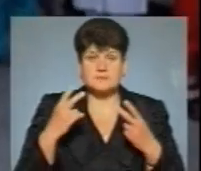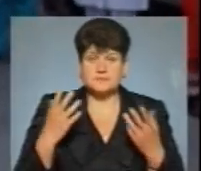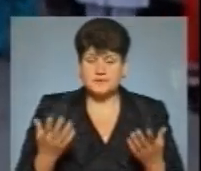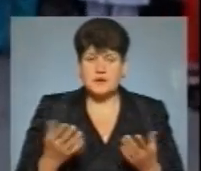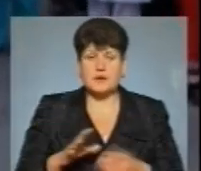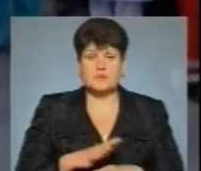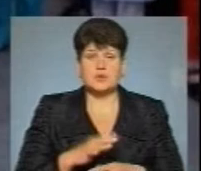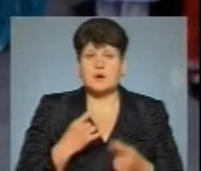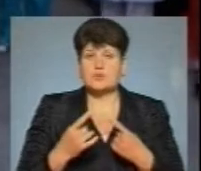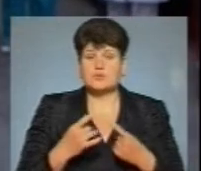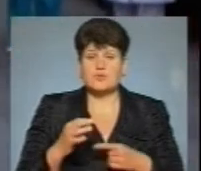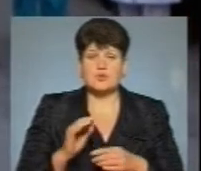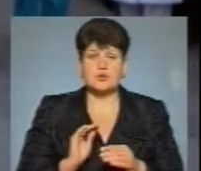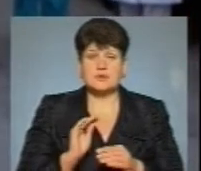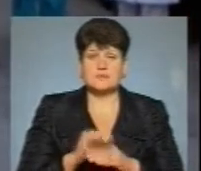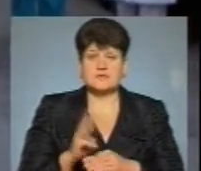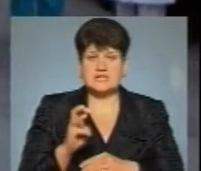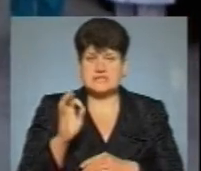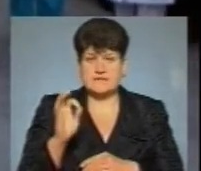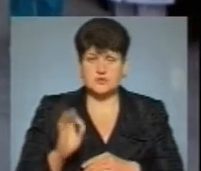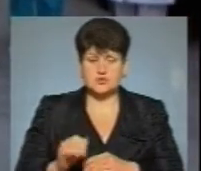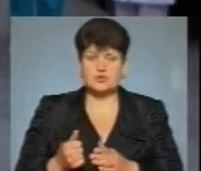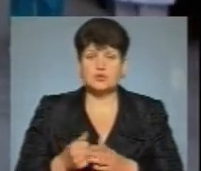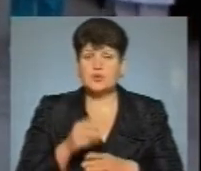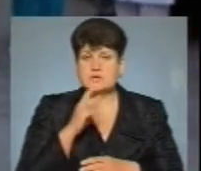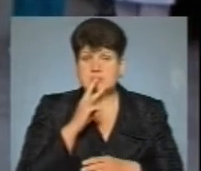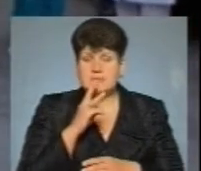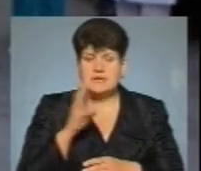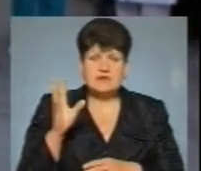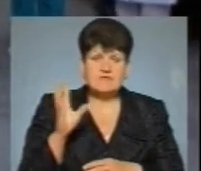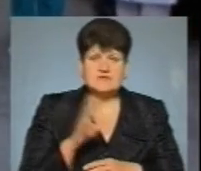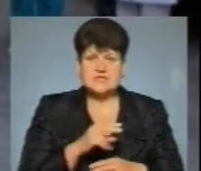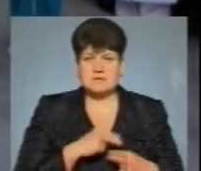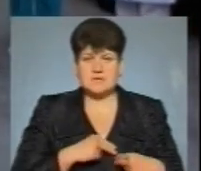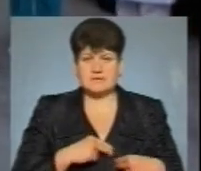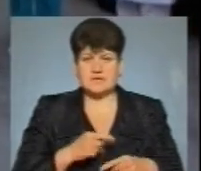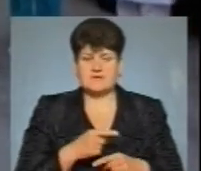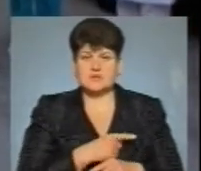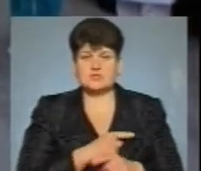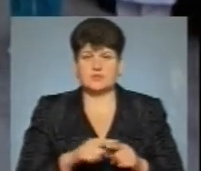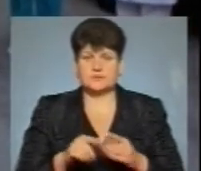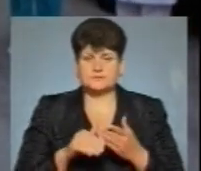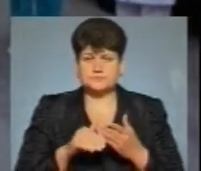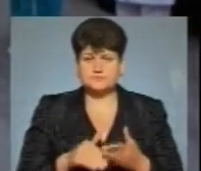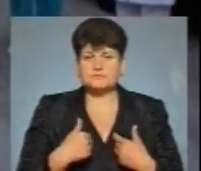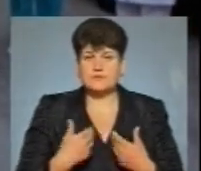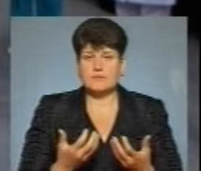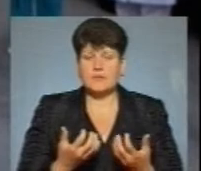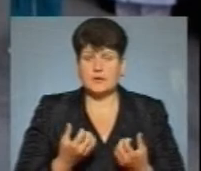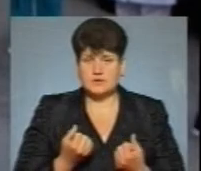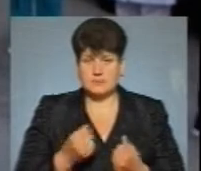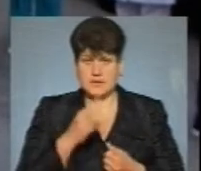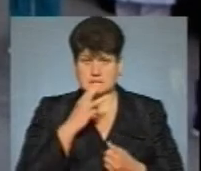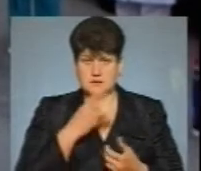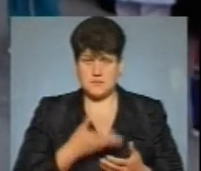про надбавку 300% до зарплати всім працівникам швидкої. Проте ми отримали